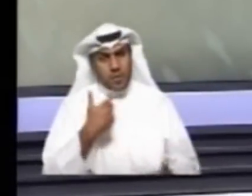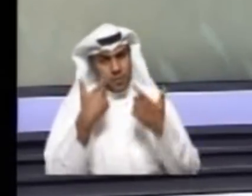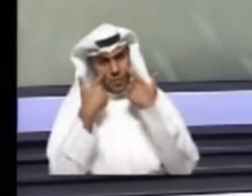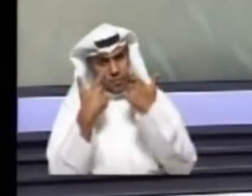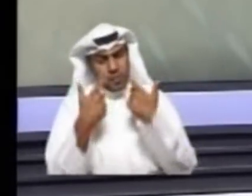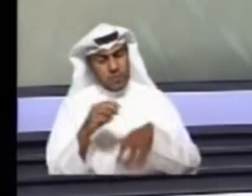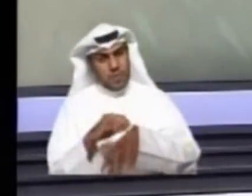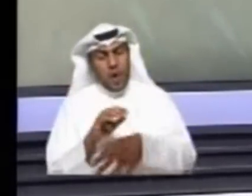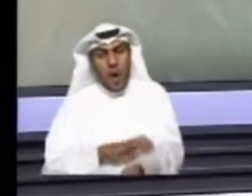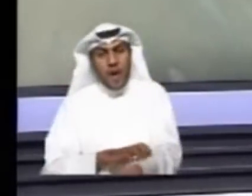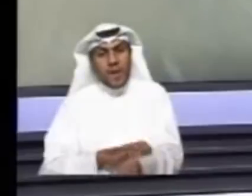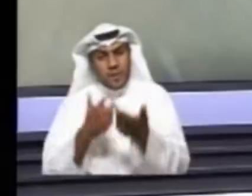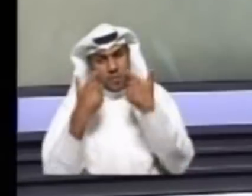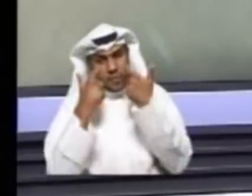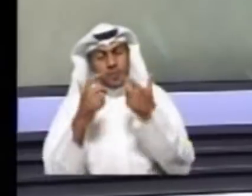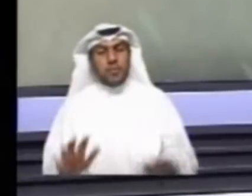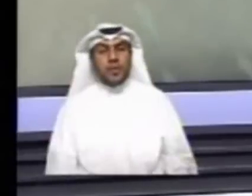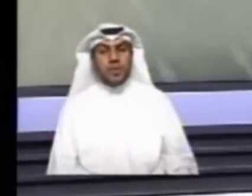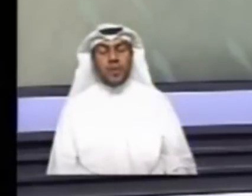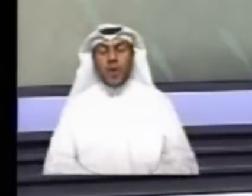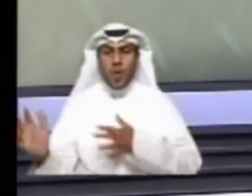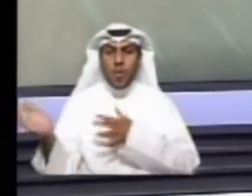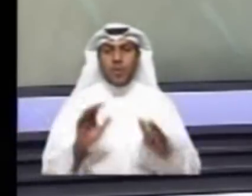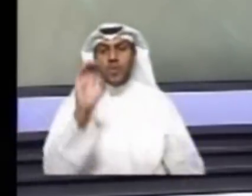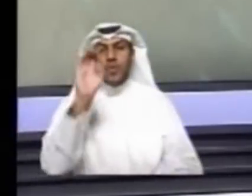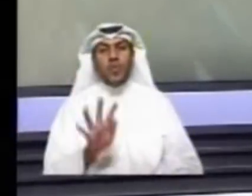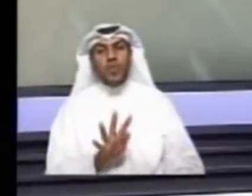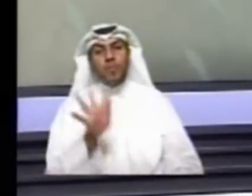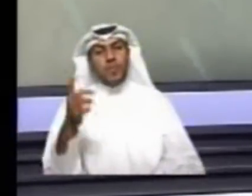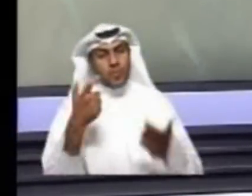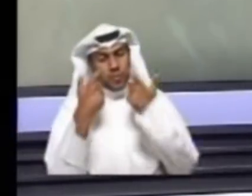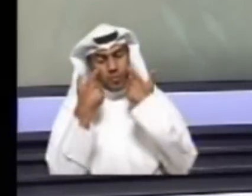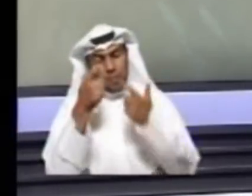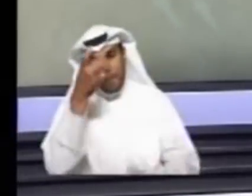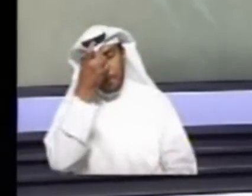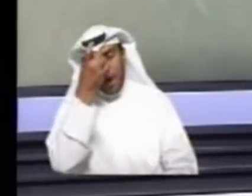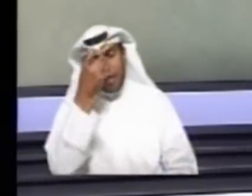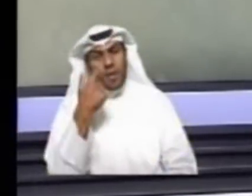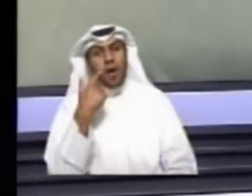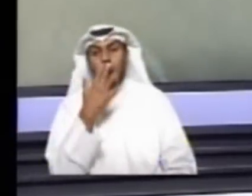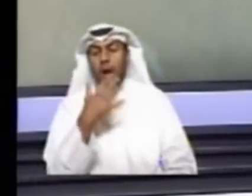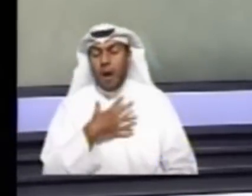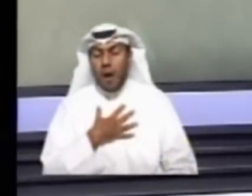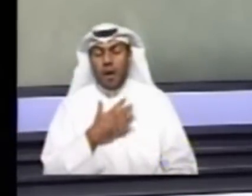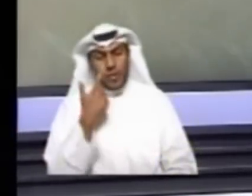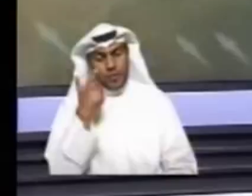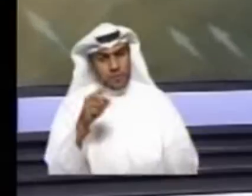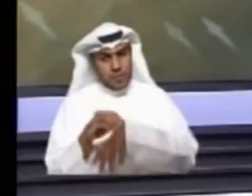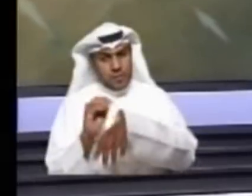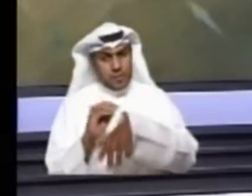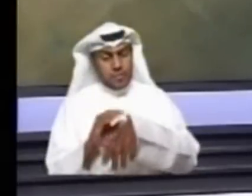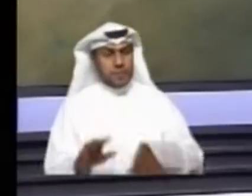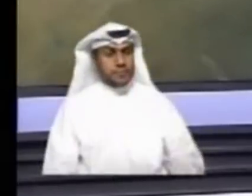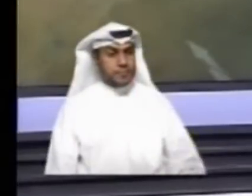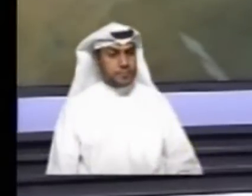والحذر خاصه مع نشاط الرياح الجنوبيه الشرقيه والاجواء الدافه متوقع ان ترتفع نوعا نسب الرطوبه في نهار